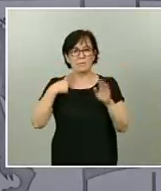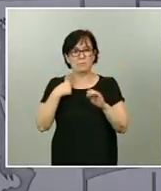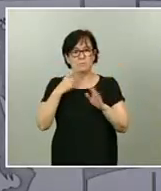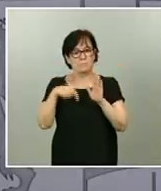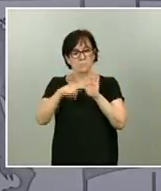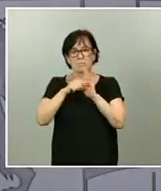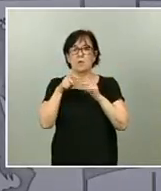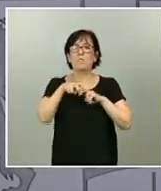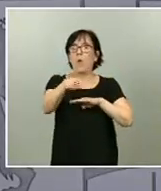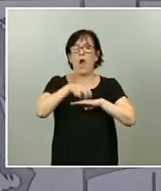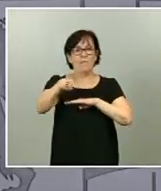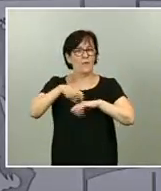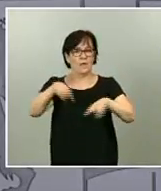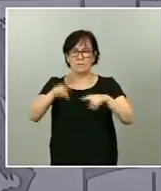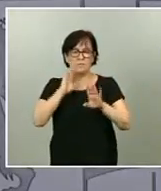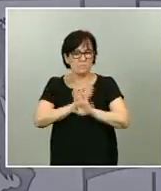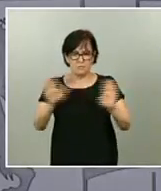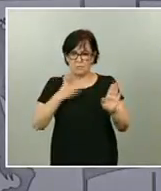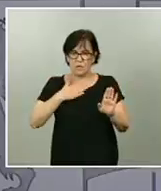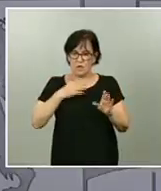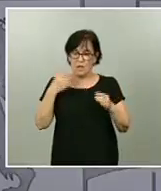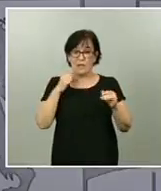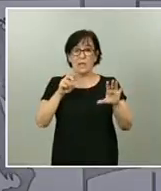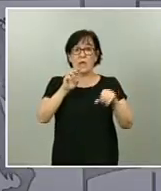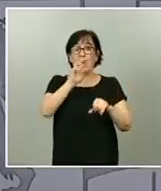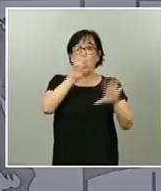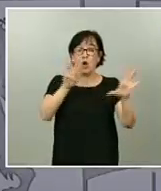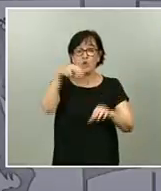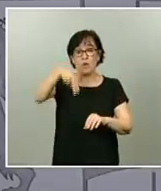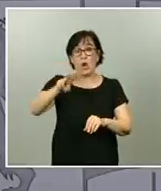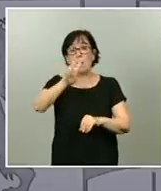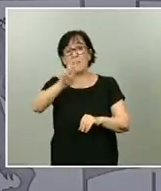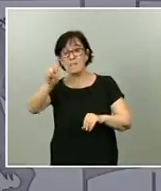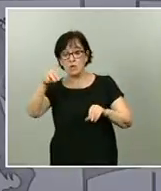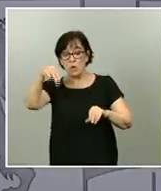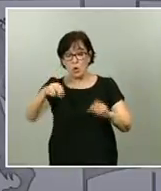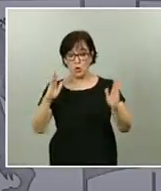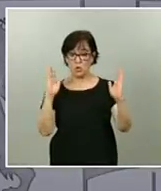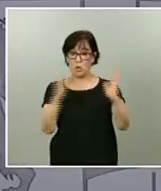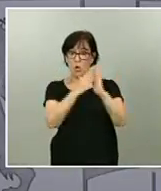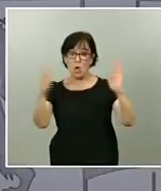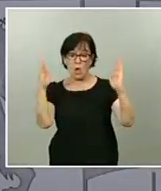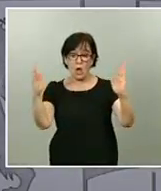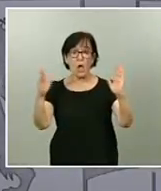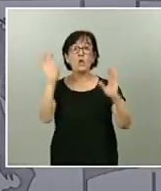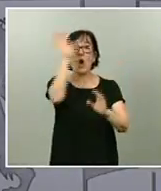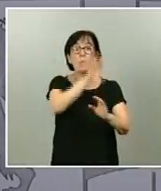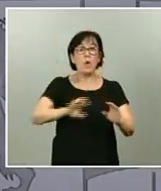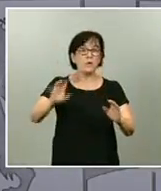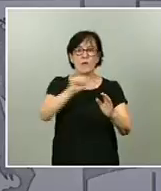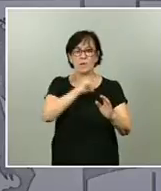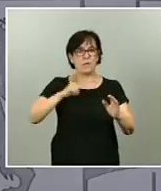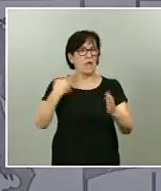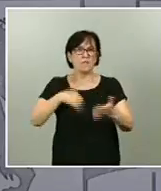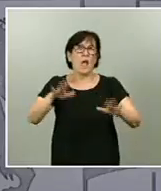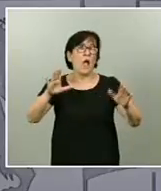És més, a partir del 8 de juny fins al 21 de juny hi haurà comunitats autònomes enteres que estiguin ja en la nova normalitat